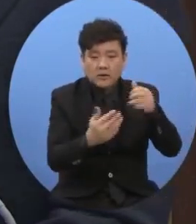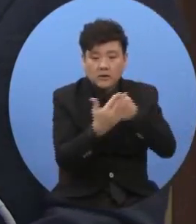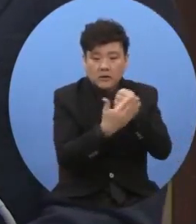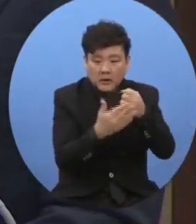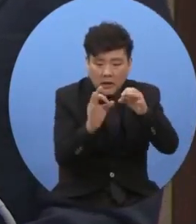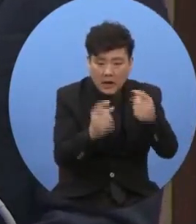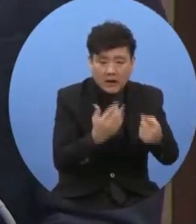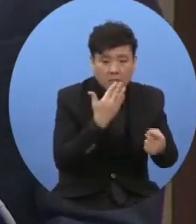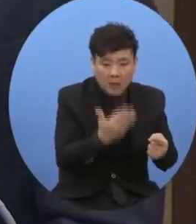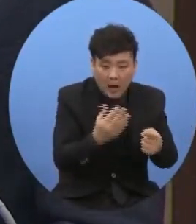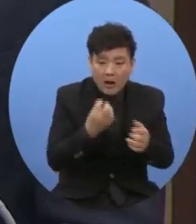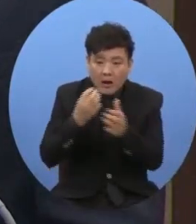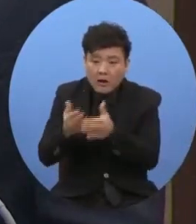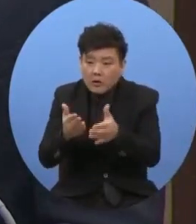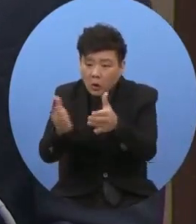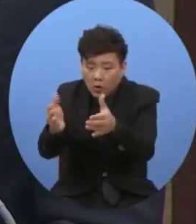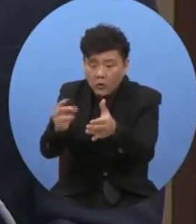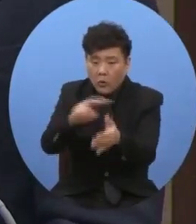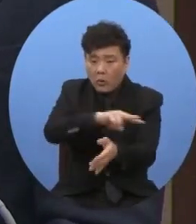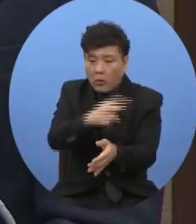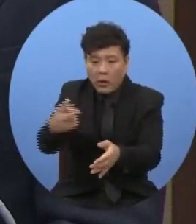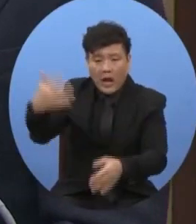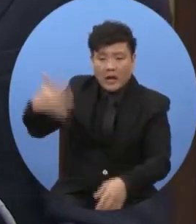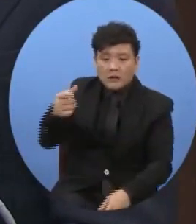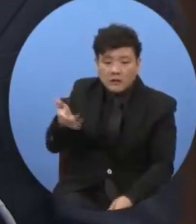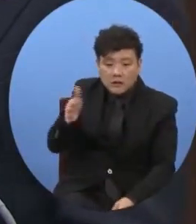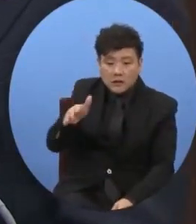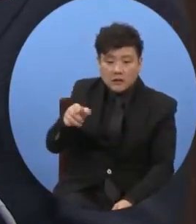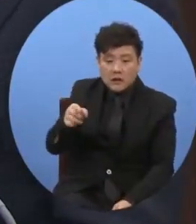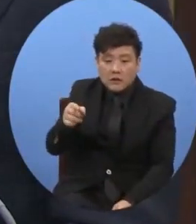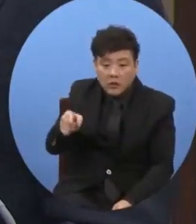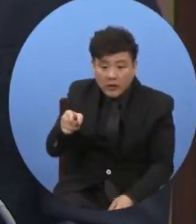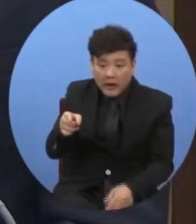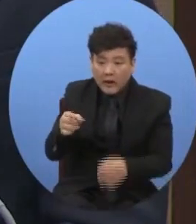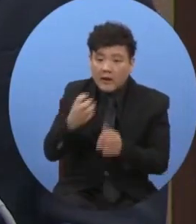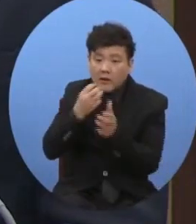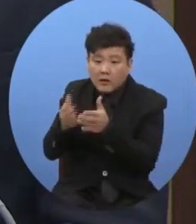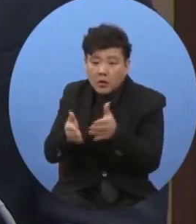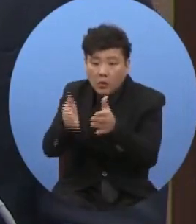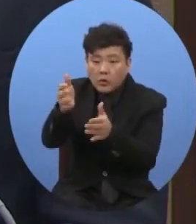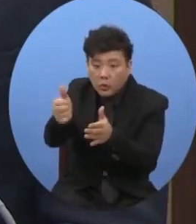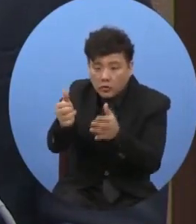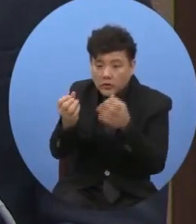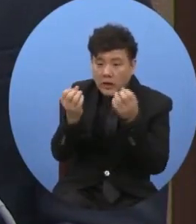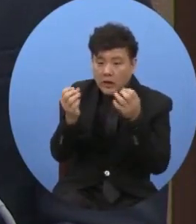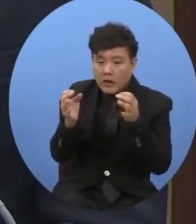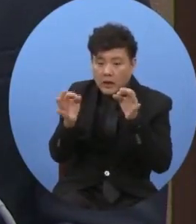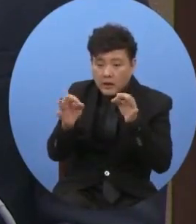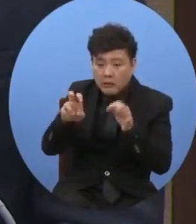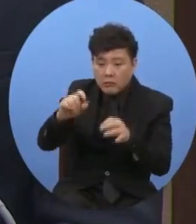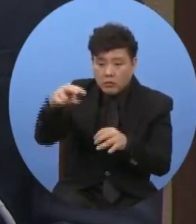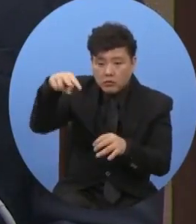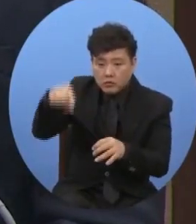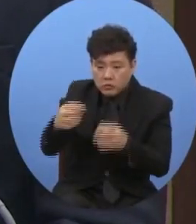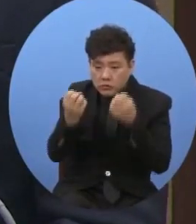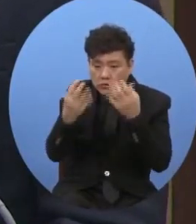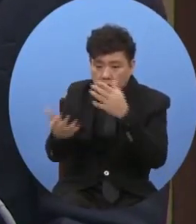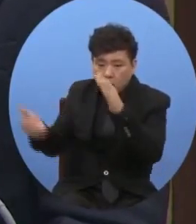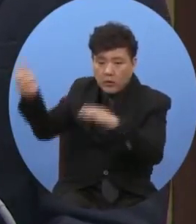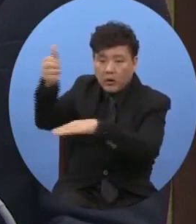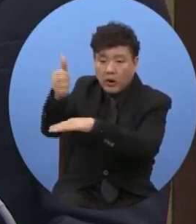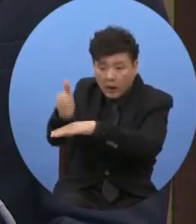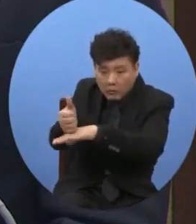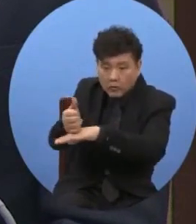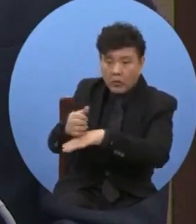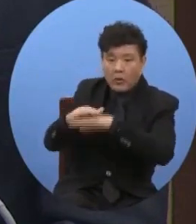부임하고 일을 시작하고 경기도는 김문수 지사님이 지사님이 되시면서 바로